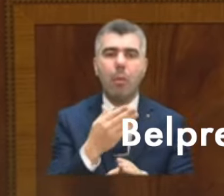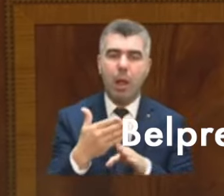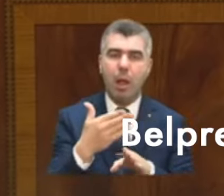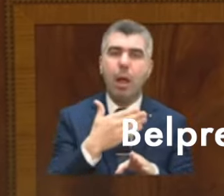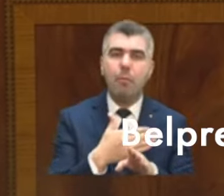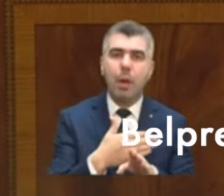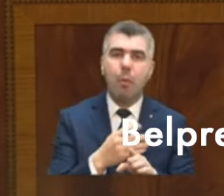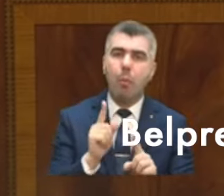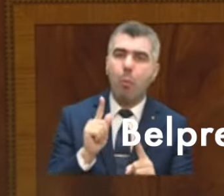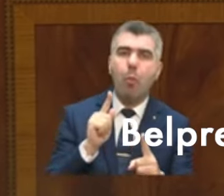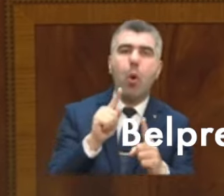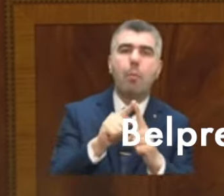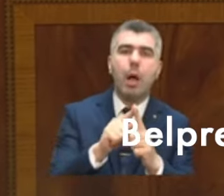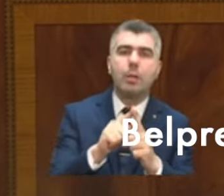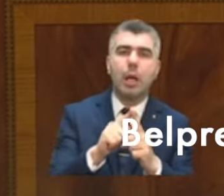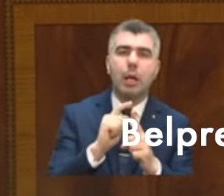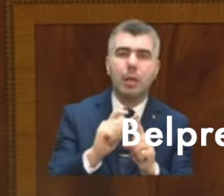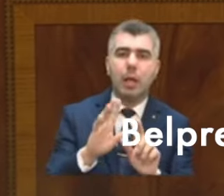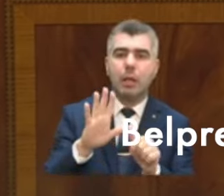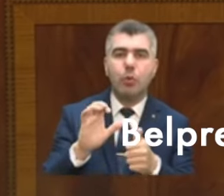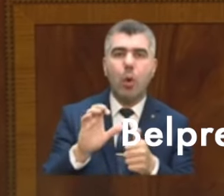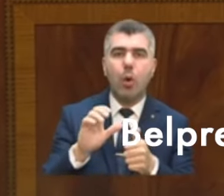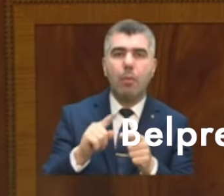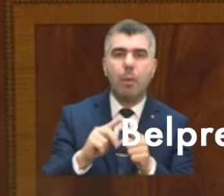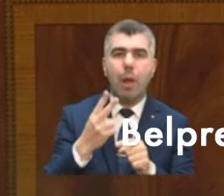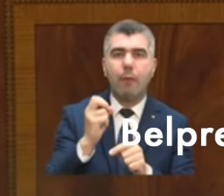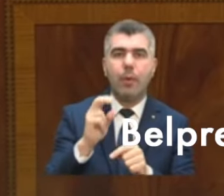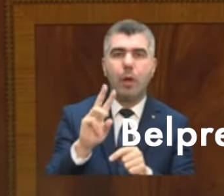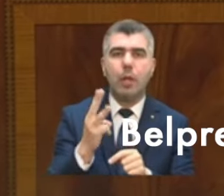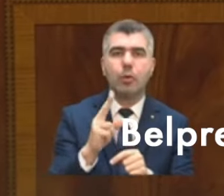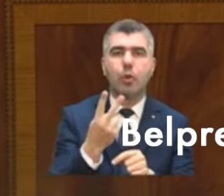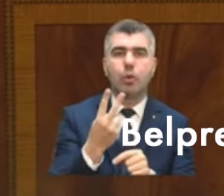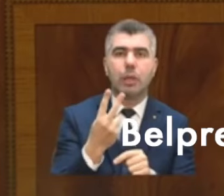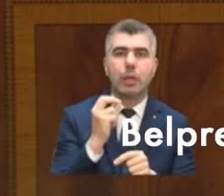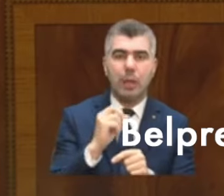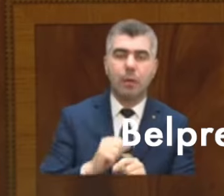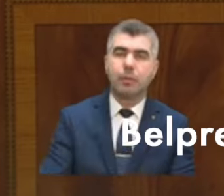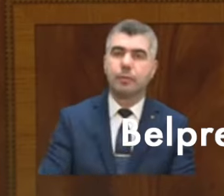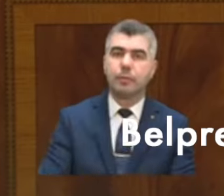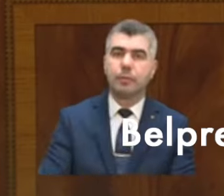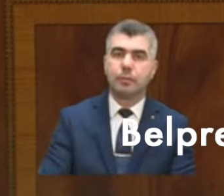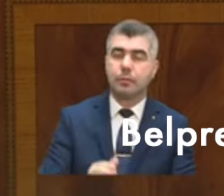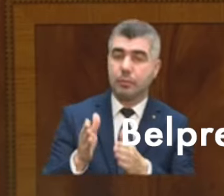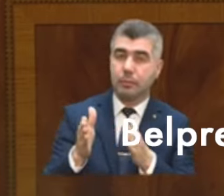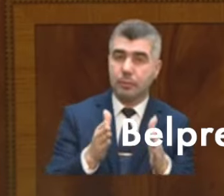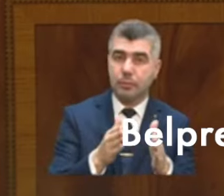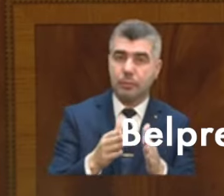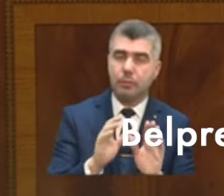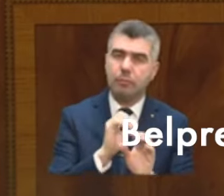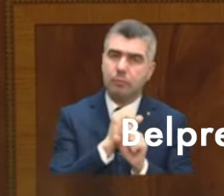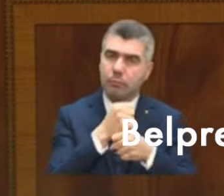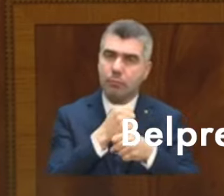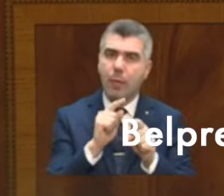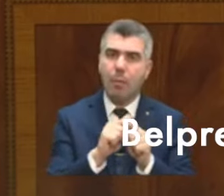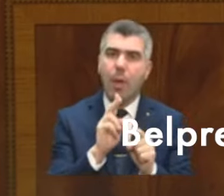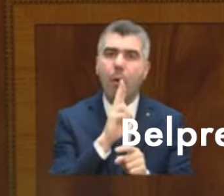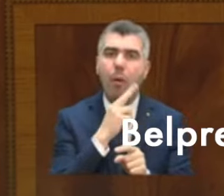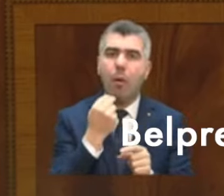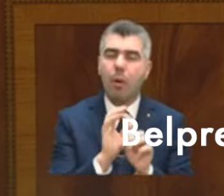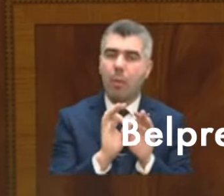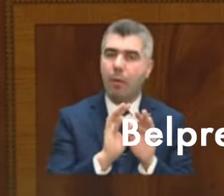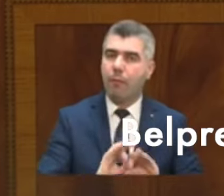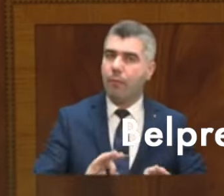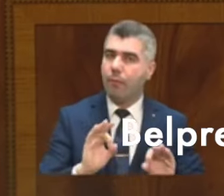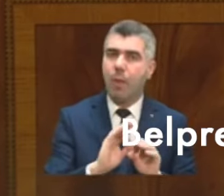على مباشرته خلال الاسدس الاول من سنه 2023 اذ نسجل جمود الحكومه في تناول هذا الملف